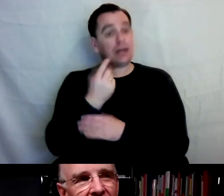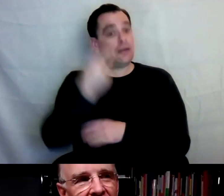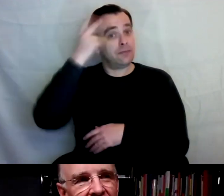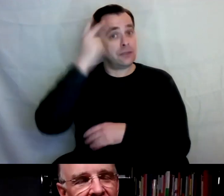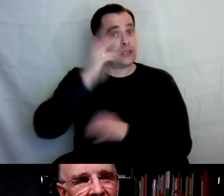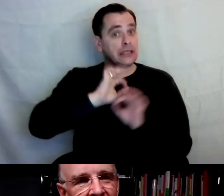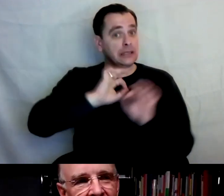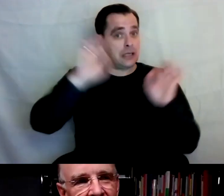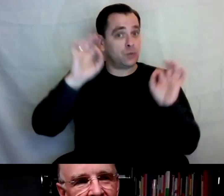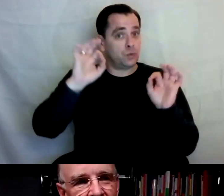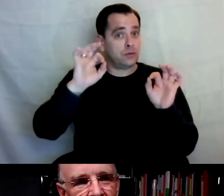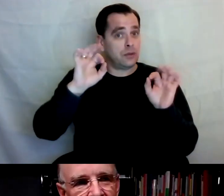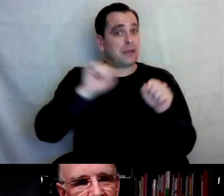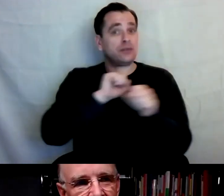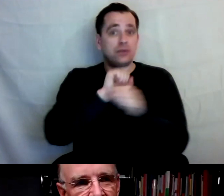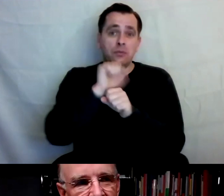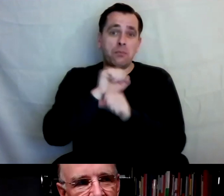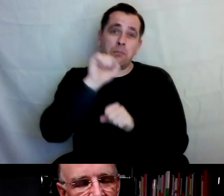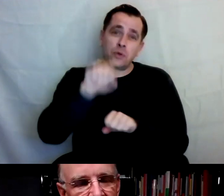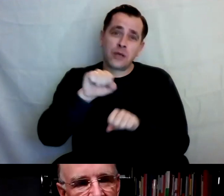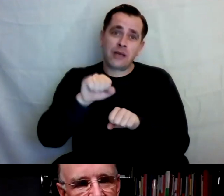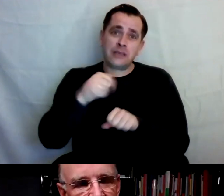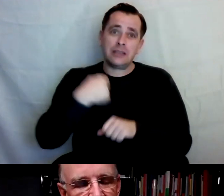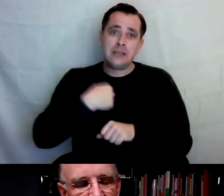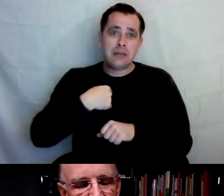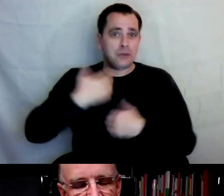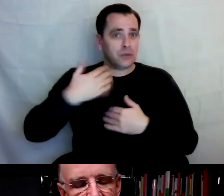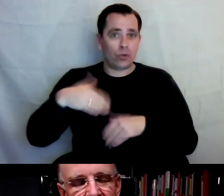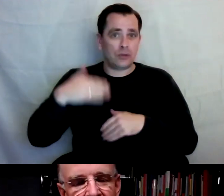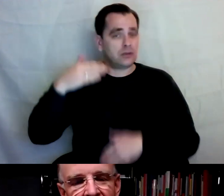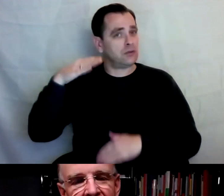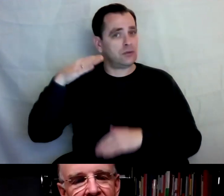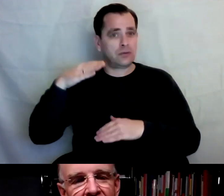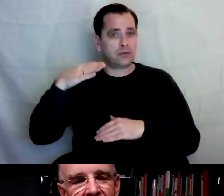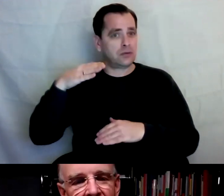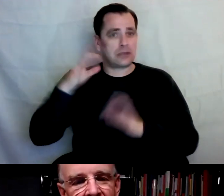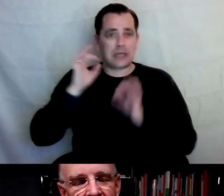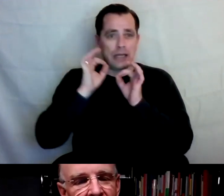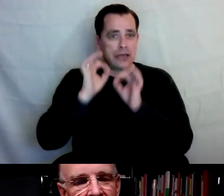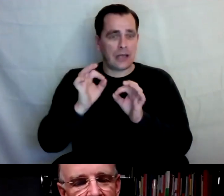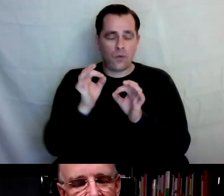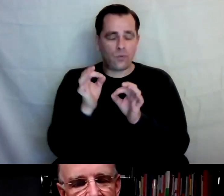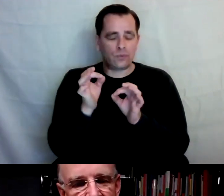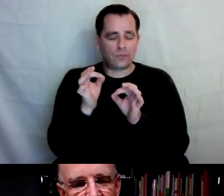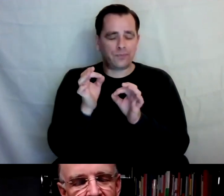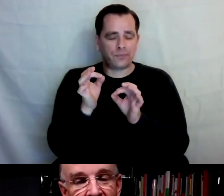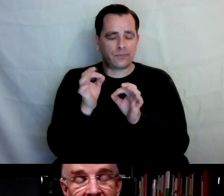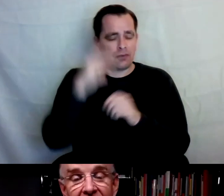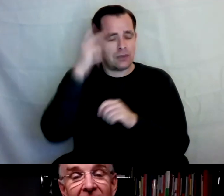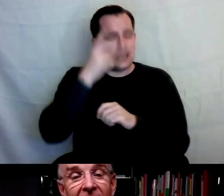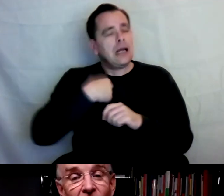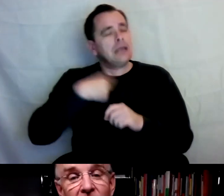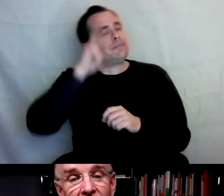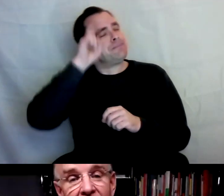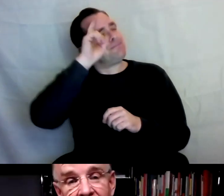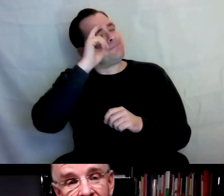Vielleicht habe ich das dann doch nicht zugespitzt deutlich gemacht. Meine Grundanfrage geht viel tiefer. Ich stimme Ihnen in allem zu, soweit ich es als